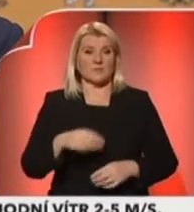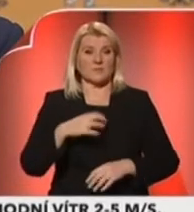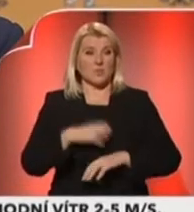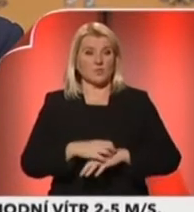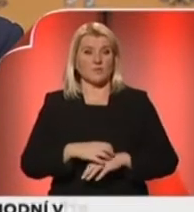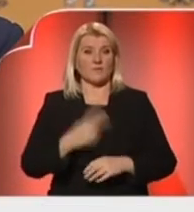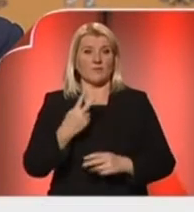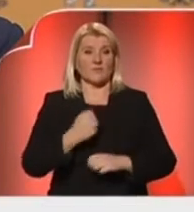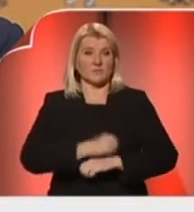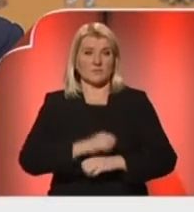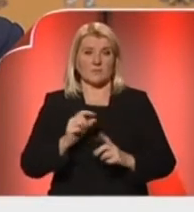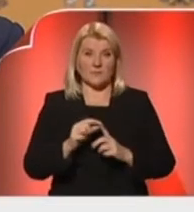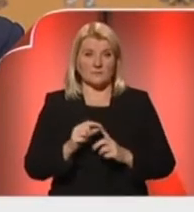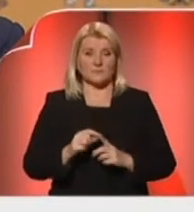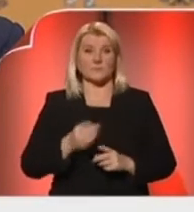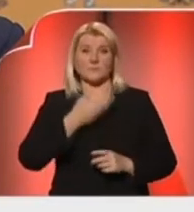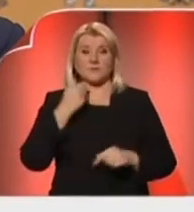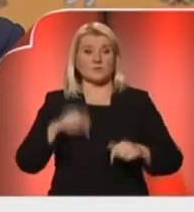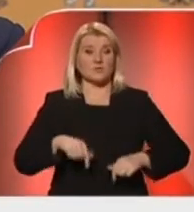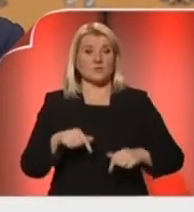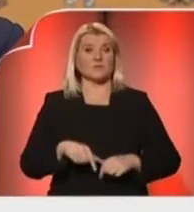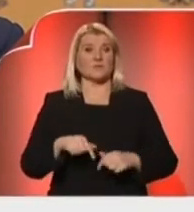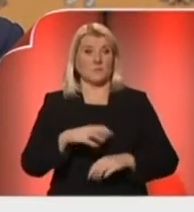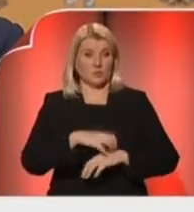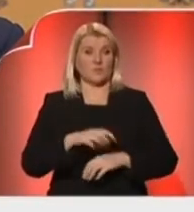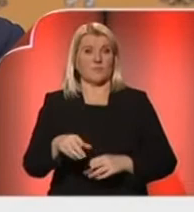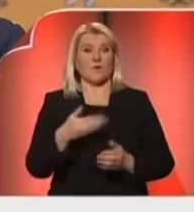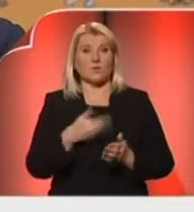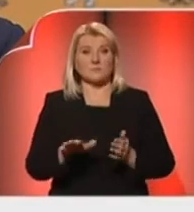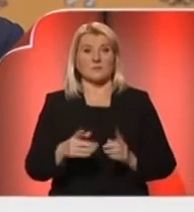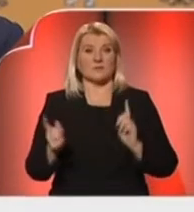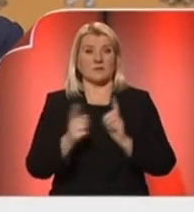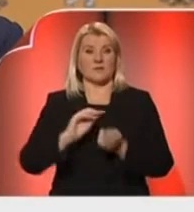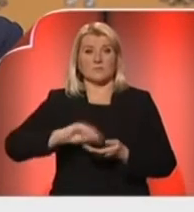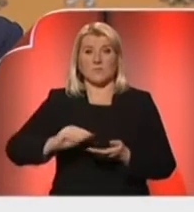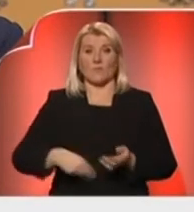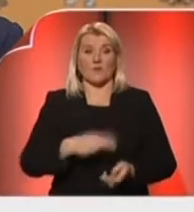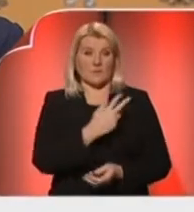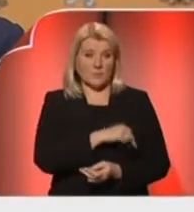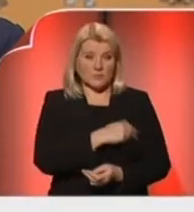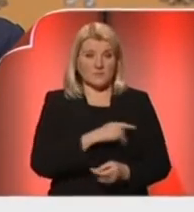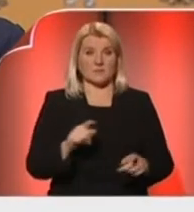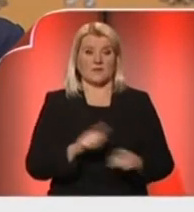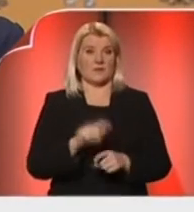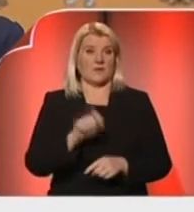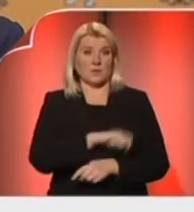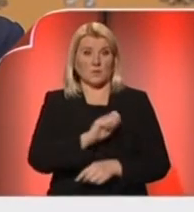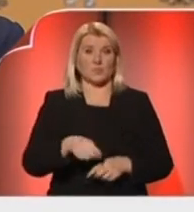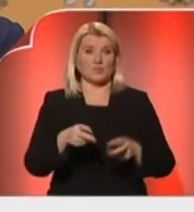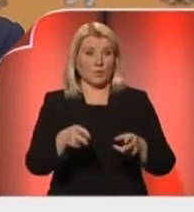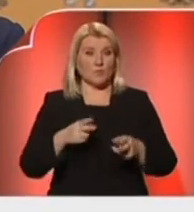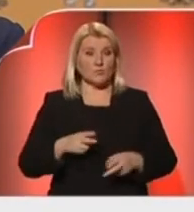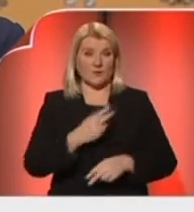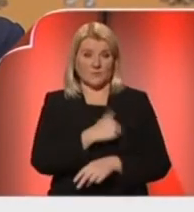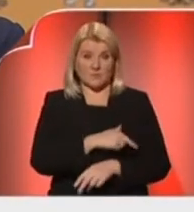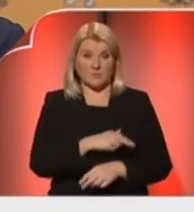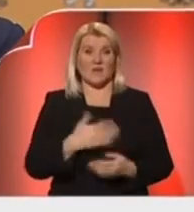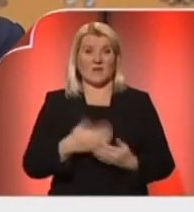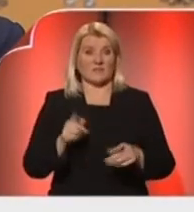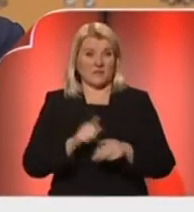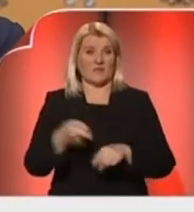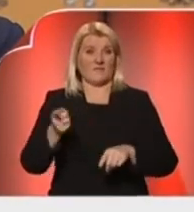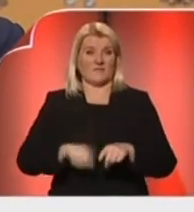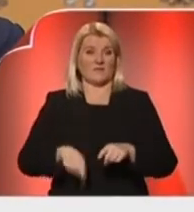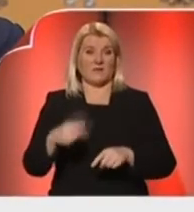VZP v České republice odmítá podepisovat smlouvy s nemocnicemi, ruší se tady lůžka Česká a je to VZP, která